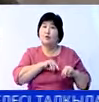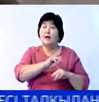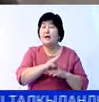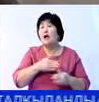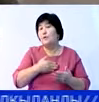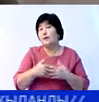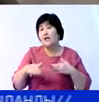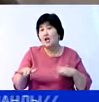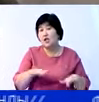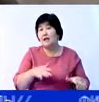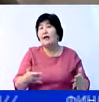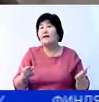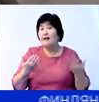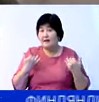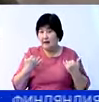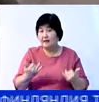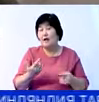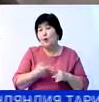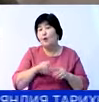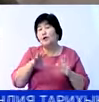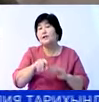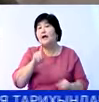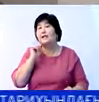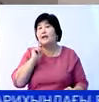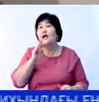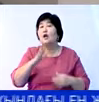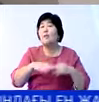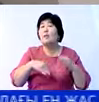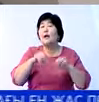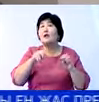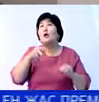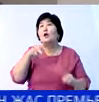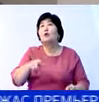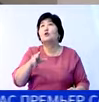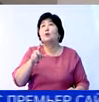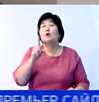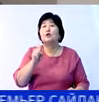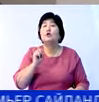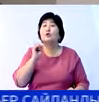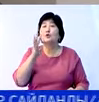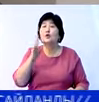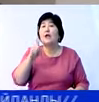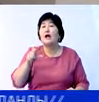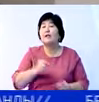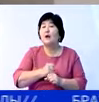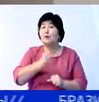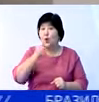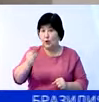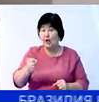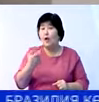белсенді шараларына тартылған. Оның ішінде жаңағы жастар практикасына 3114 адам жолданған жастар